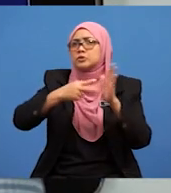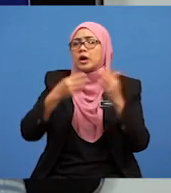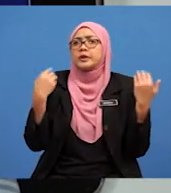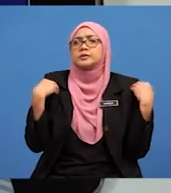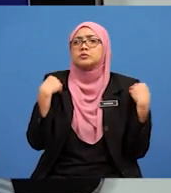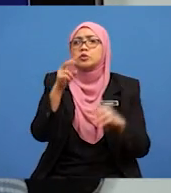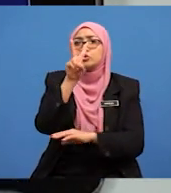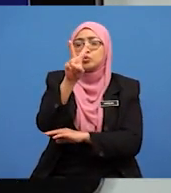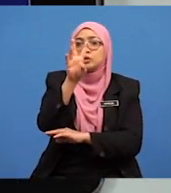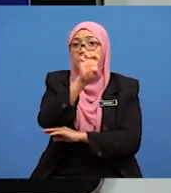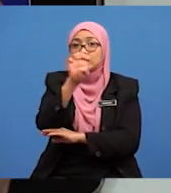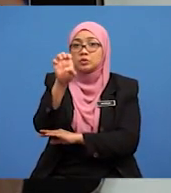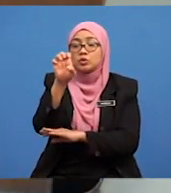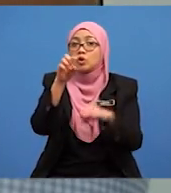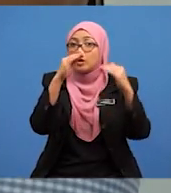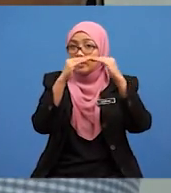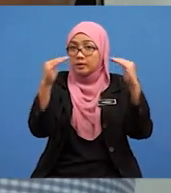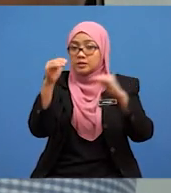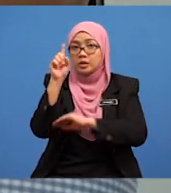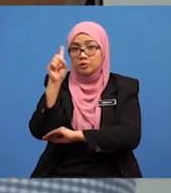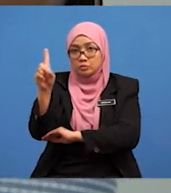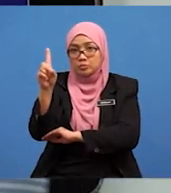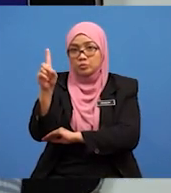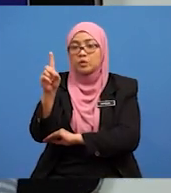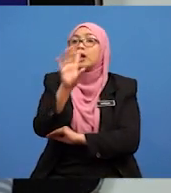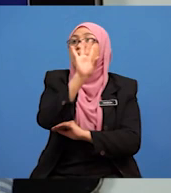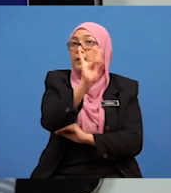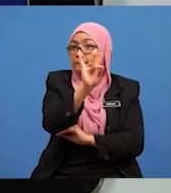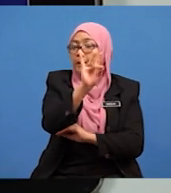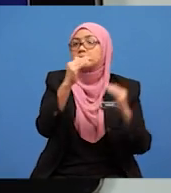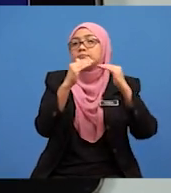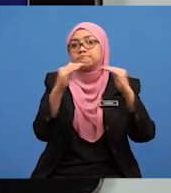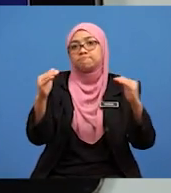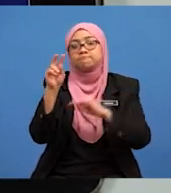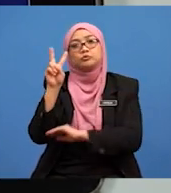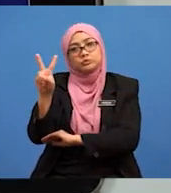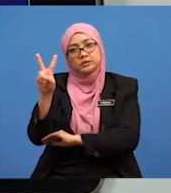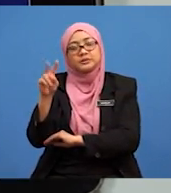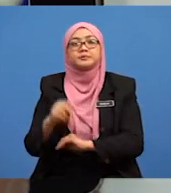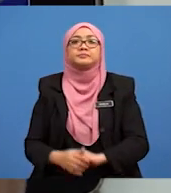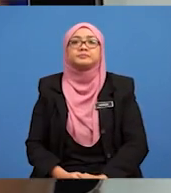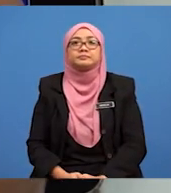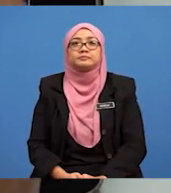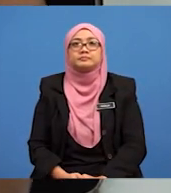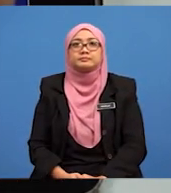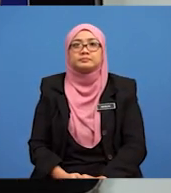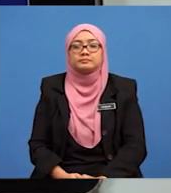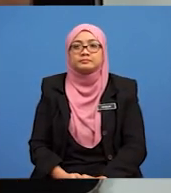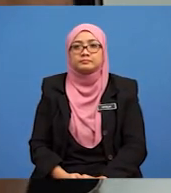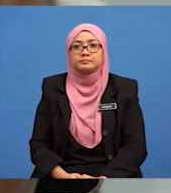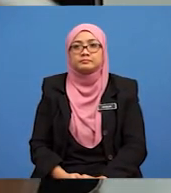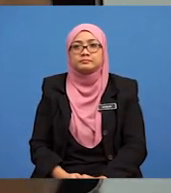elektron di petala pertama dan 8 elektron di petala kedua. 4, 5, 6,